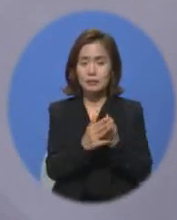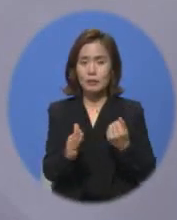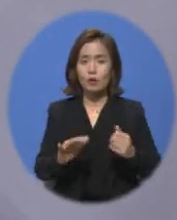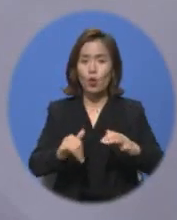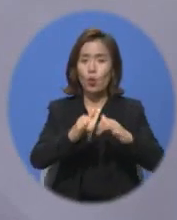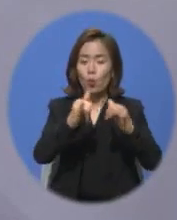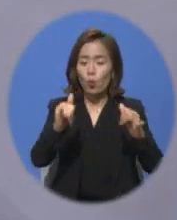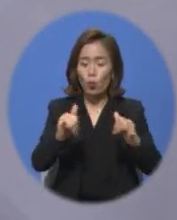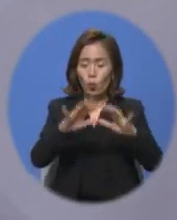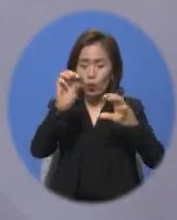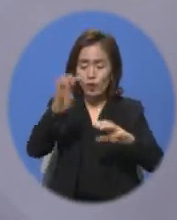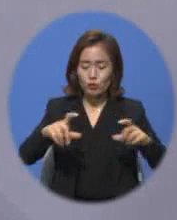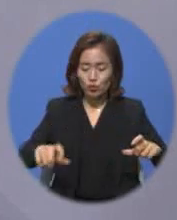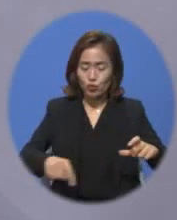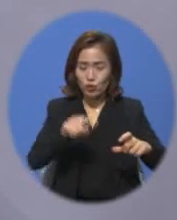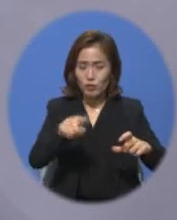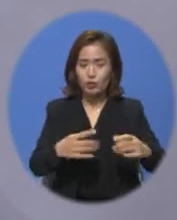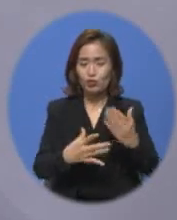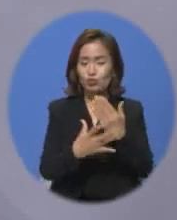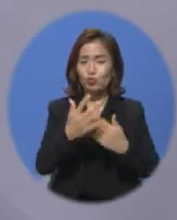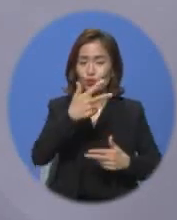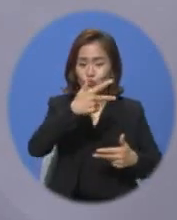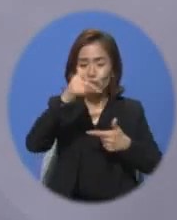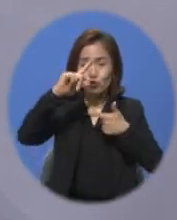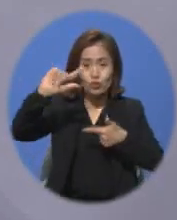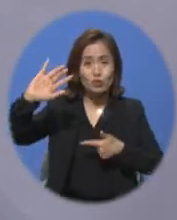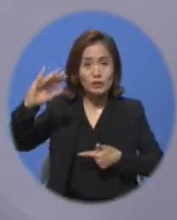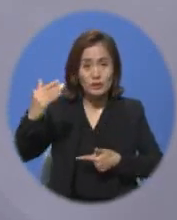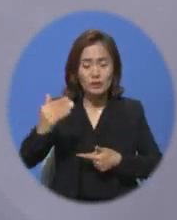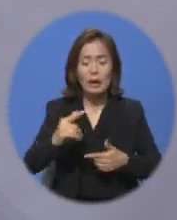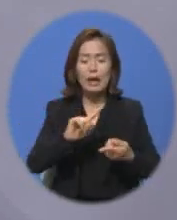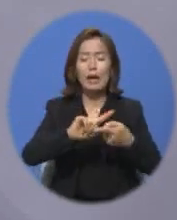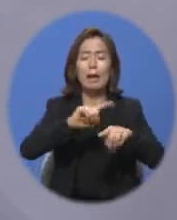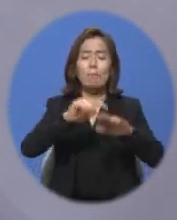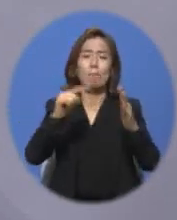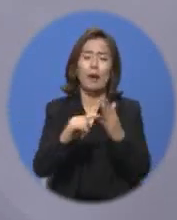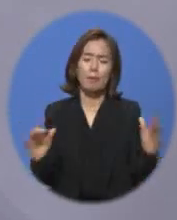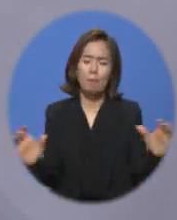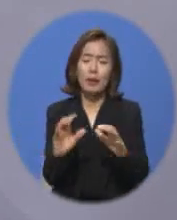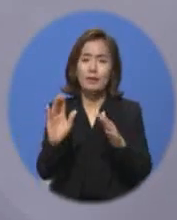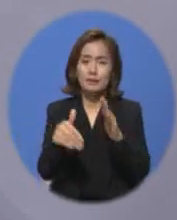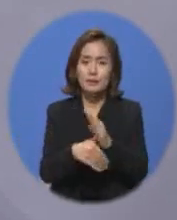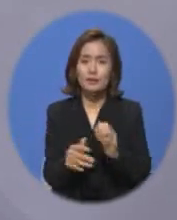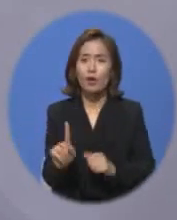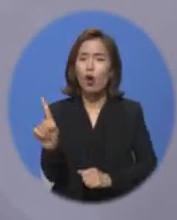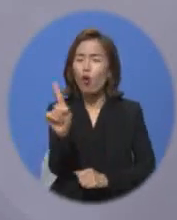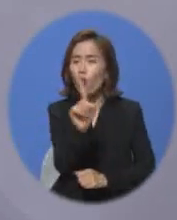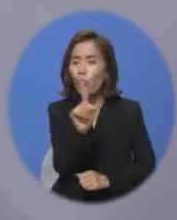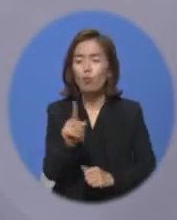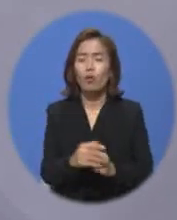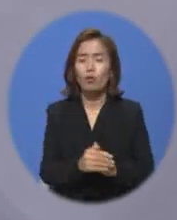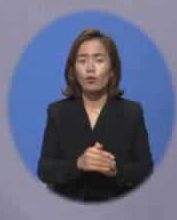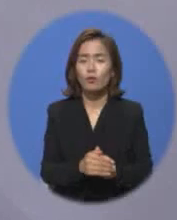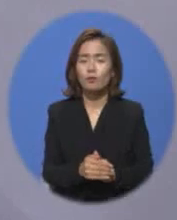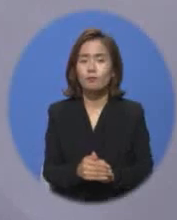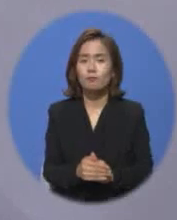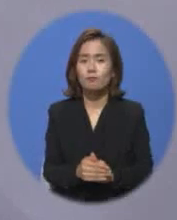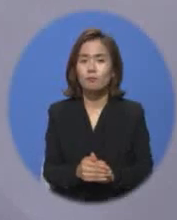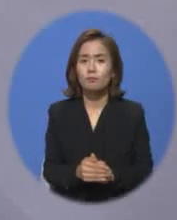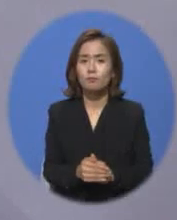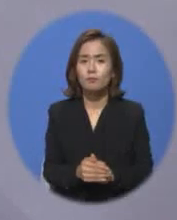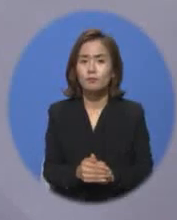이된다면 ,나는오히려신하가될것이다.이러한 주체들이과거 우리의의로운군대 와